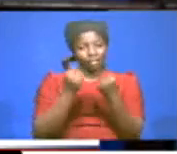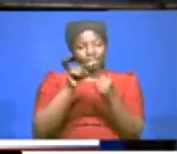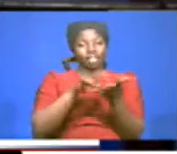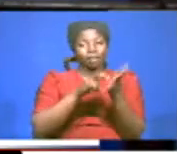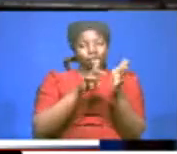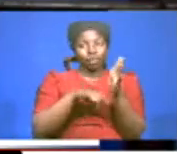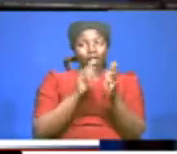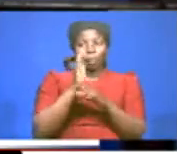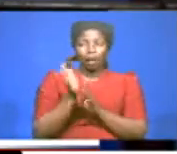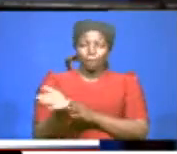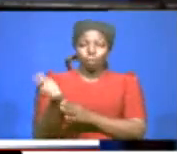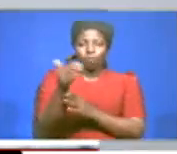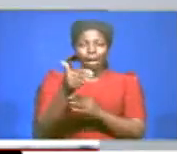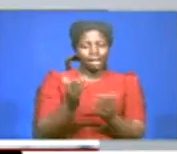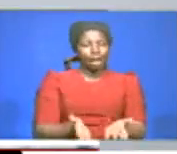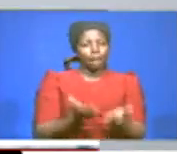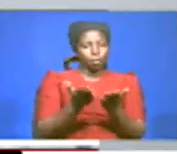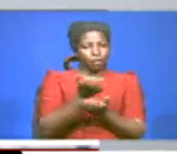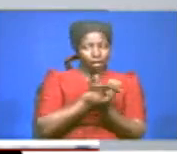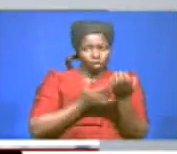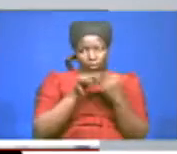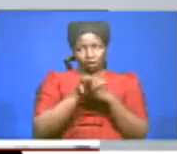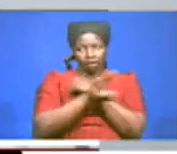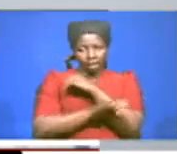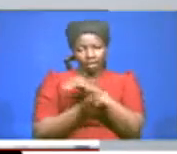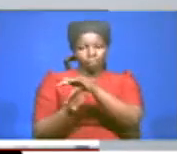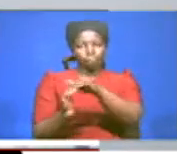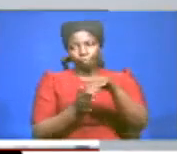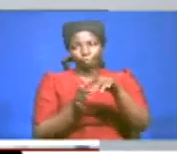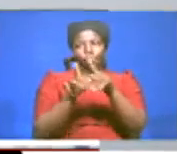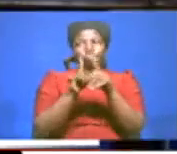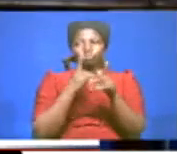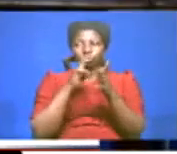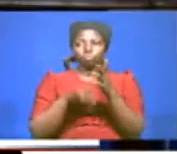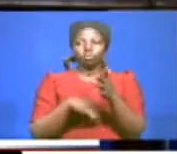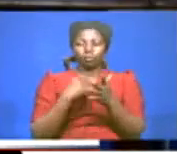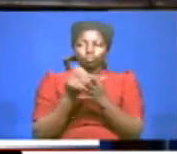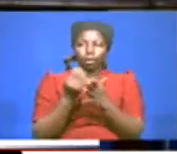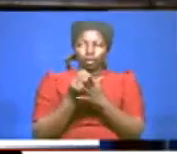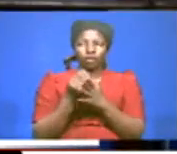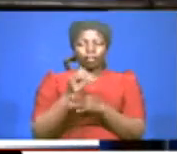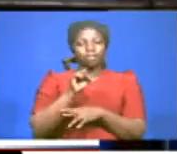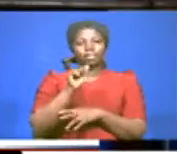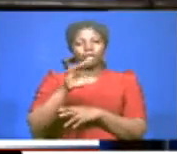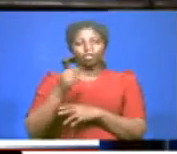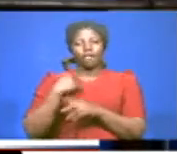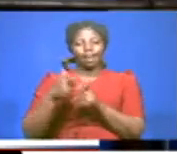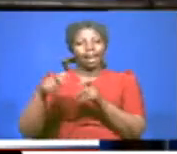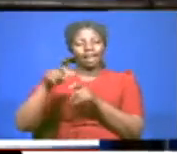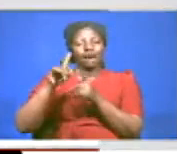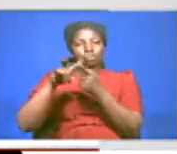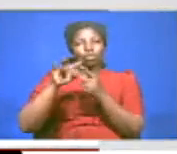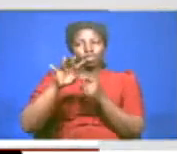mobilize and improve the economy of this country. Kadhalika, alisema mali ya chama hicho imeongezeka hadi shilingi bilioni